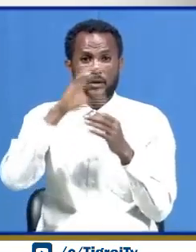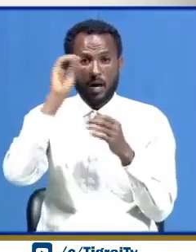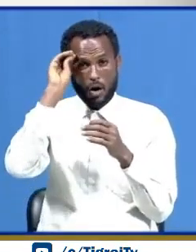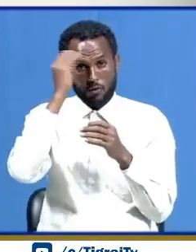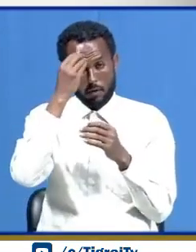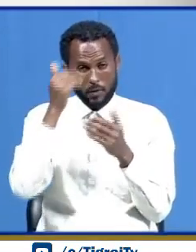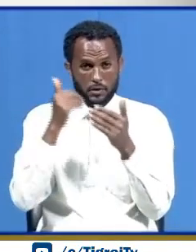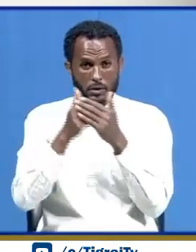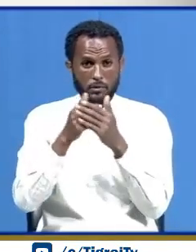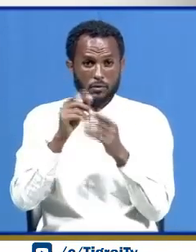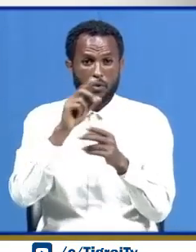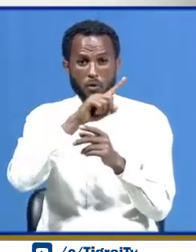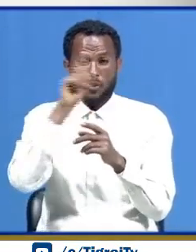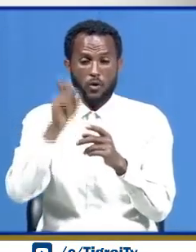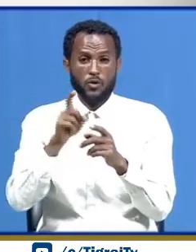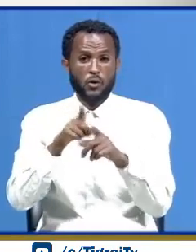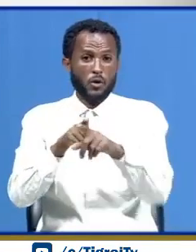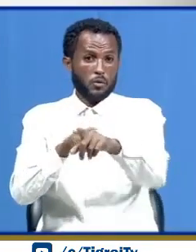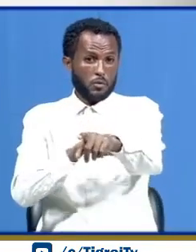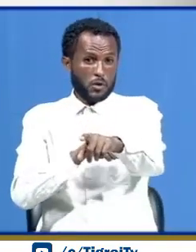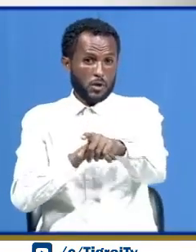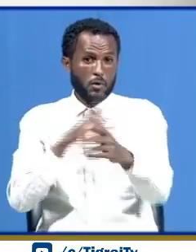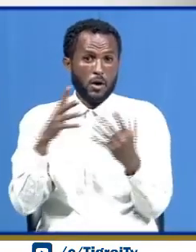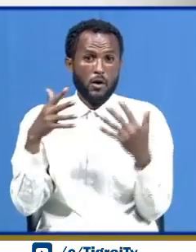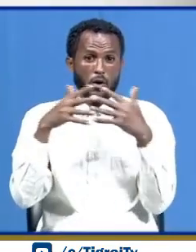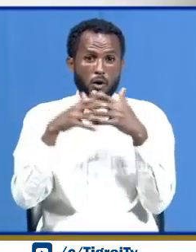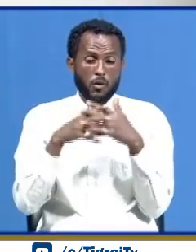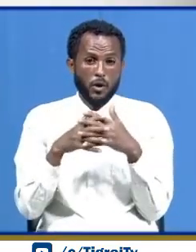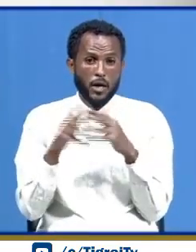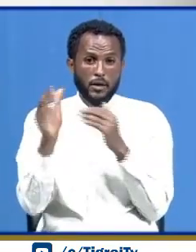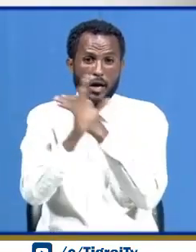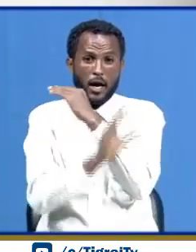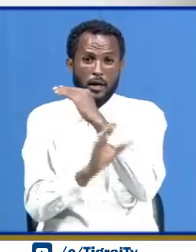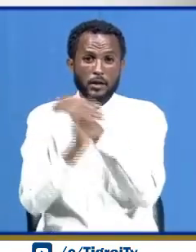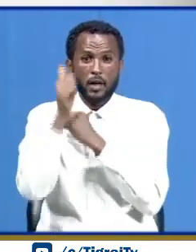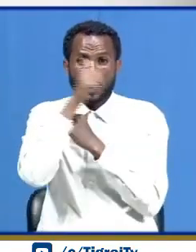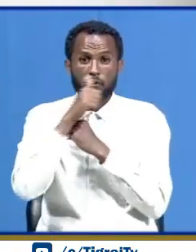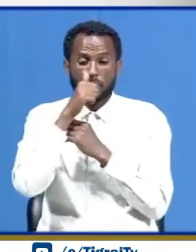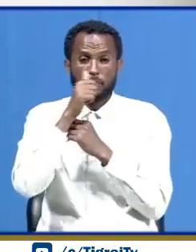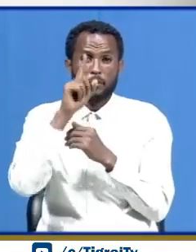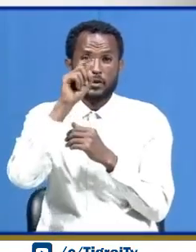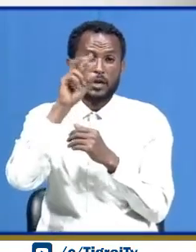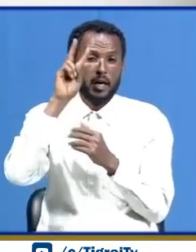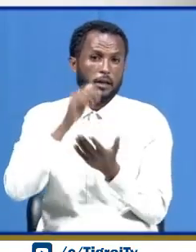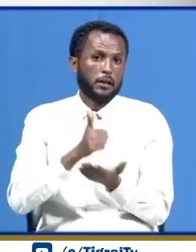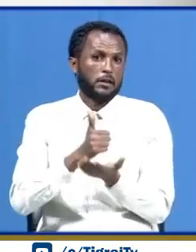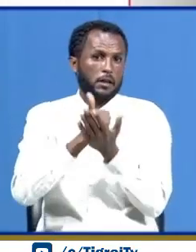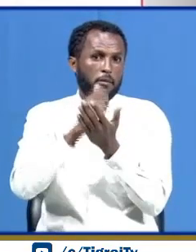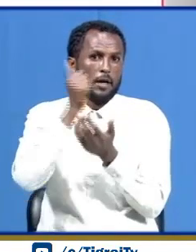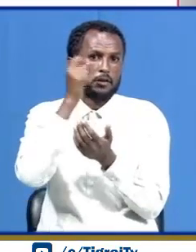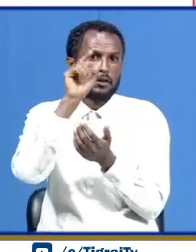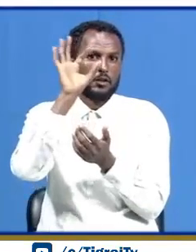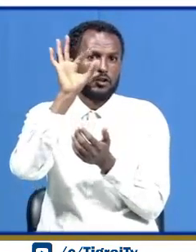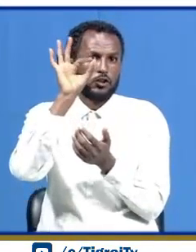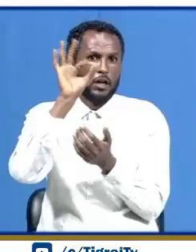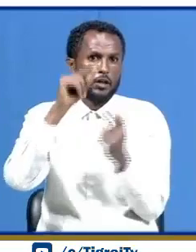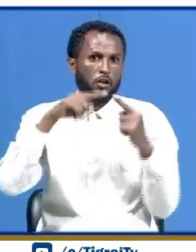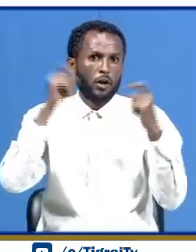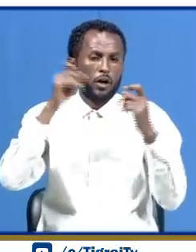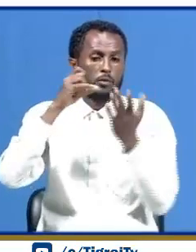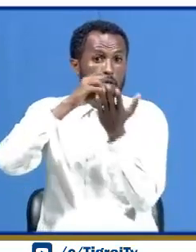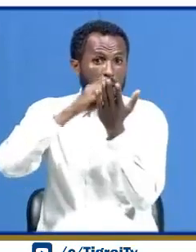ዝቐረበ ሕቶ ምንዋሕ ስልጣን መርማር ኮሚሽን ሕቡራት ሃገራት ኣብ ኢትዮጵያ ብ21 ድጋፍ ብ19 ተቃውሞ ዝጸደቐ